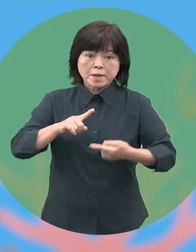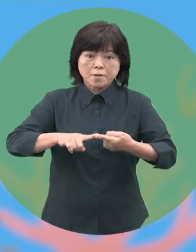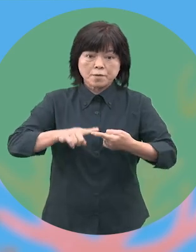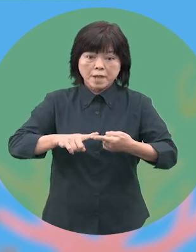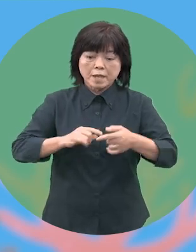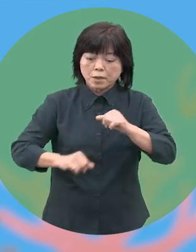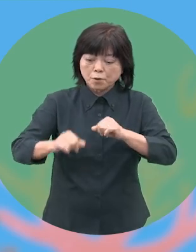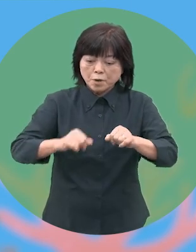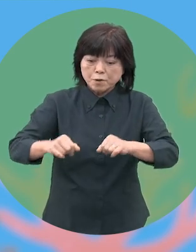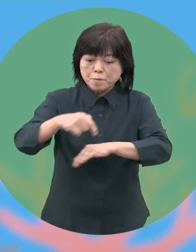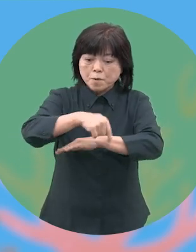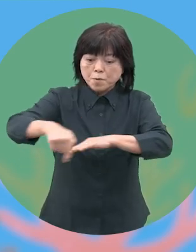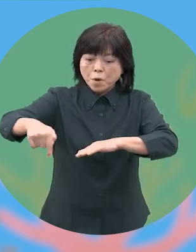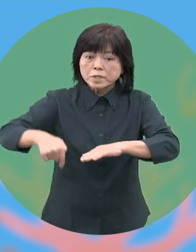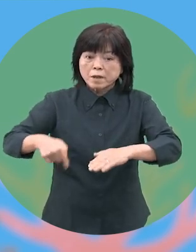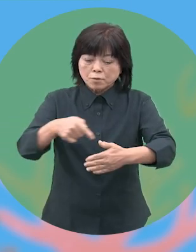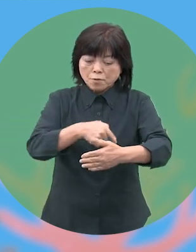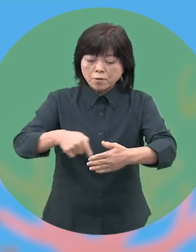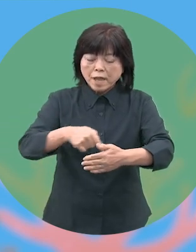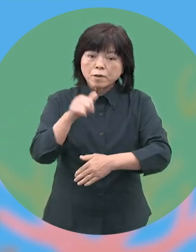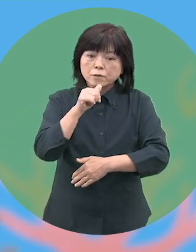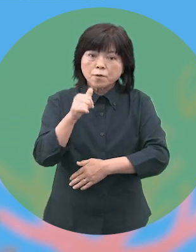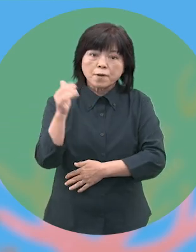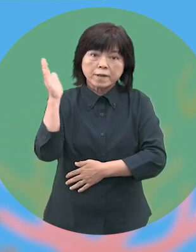ロジェクトの様子などを紹介しています。